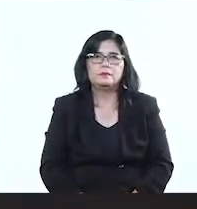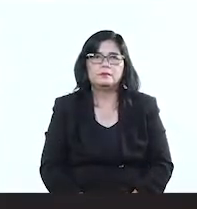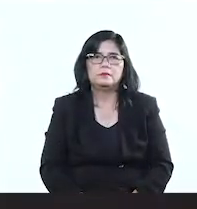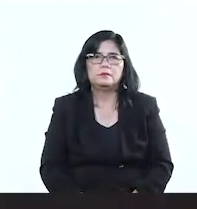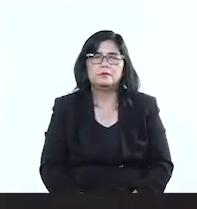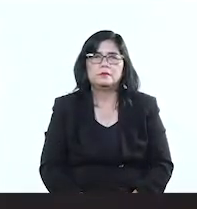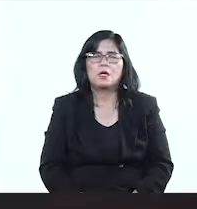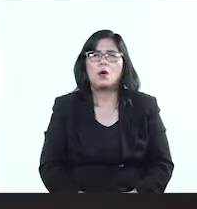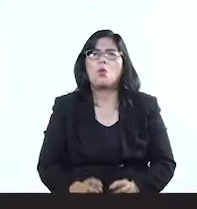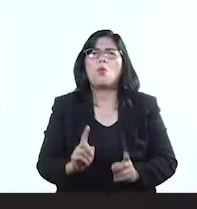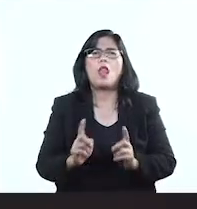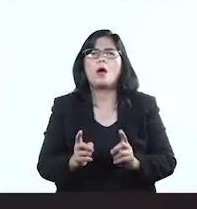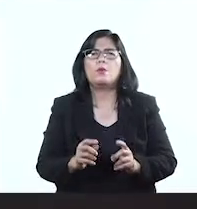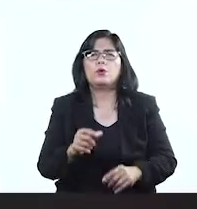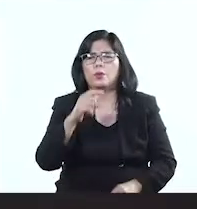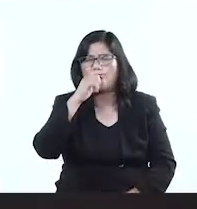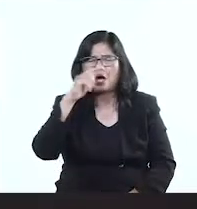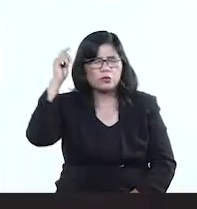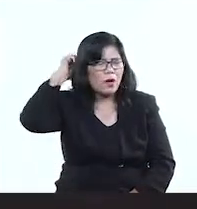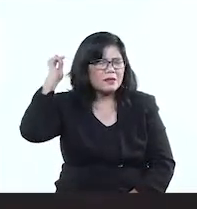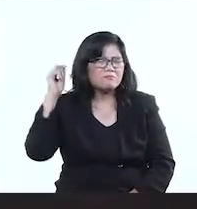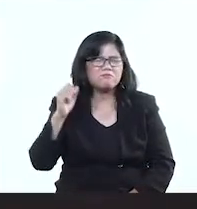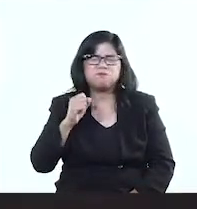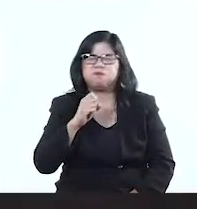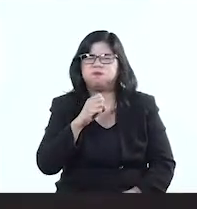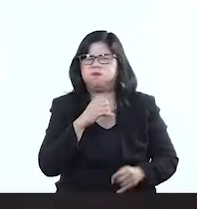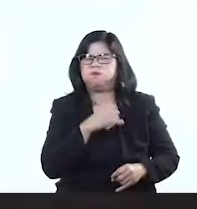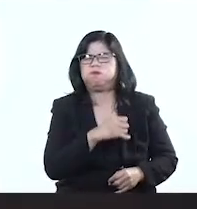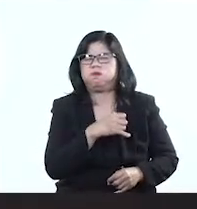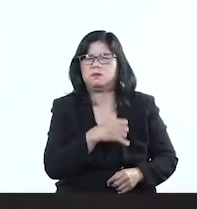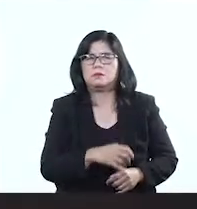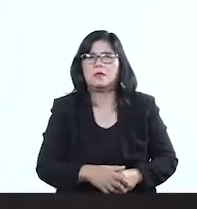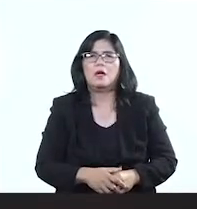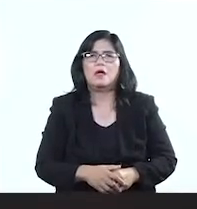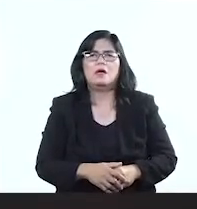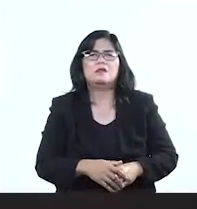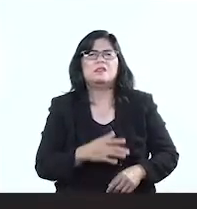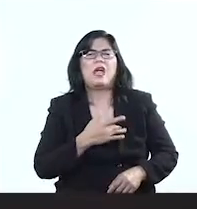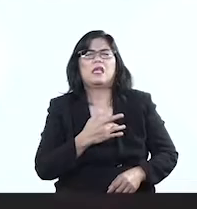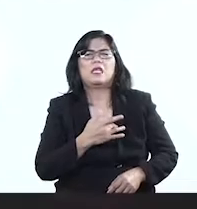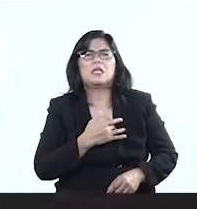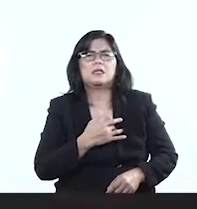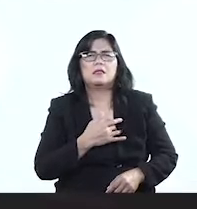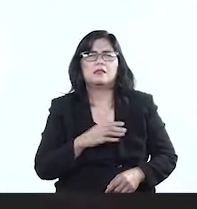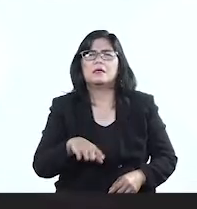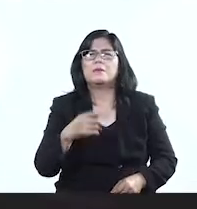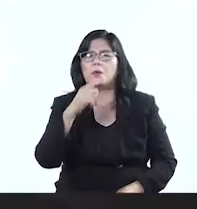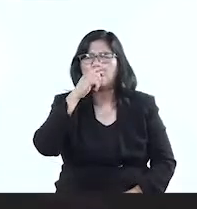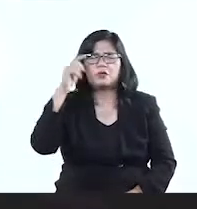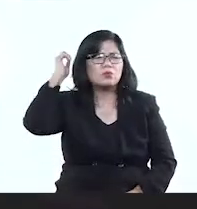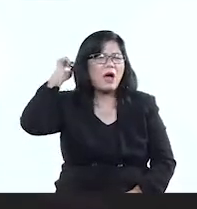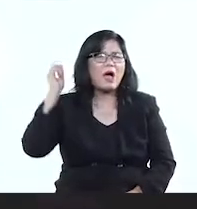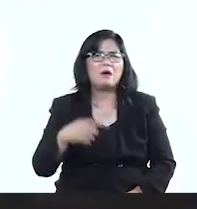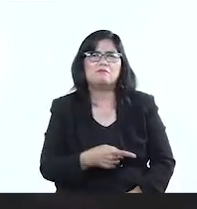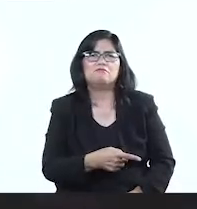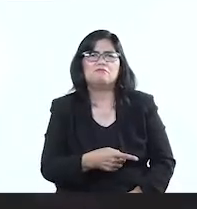Hai meskipun kadangkala orang tuamu sangat menyebalkan Sangat menyakitkan sangat mengecewakan tapi orang tua saya pernah melecehkan